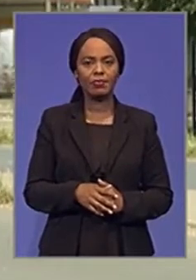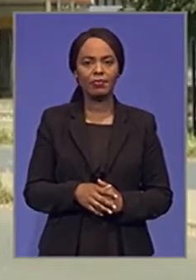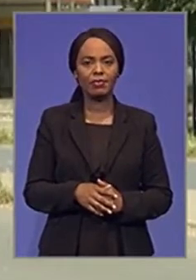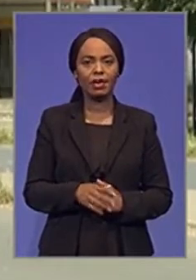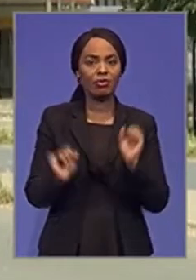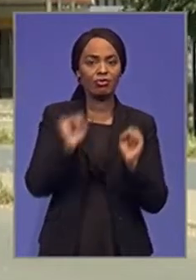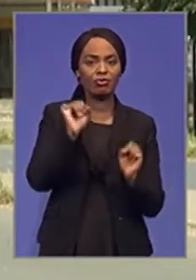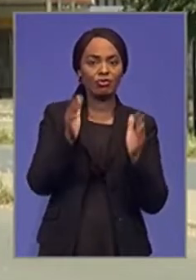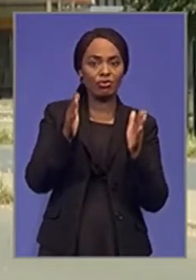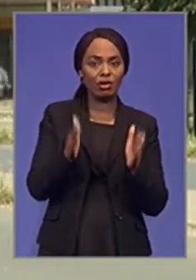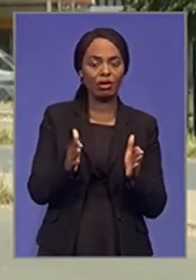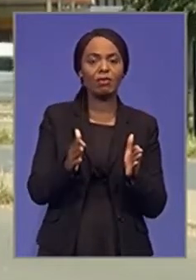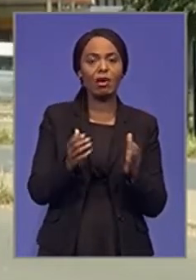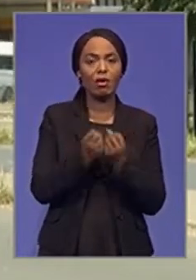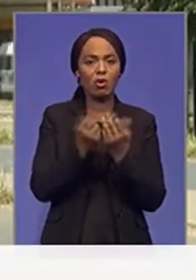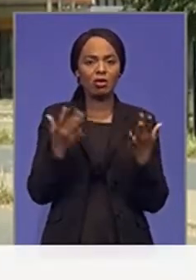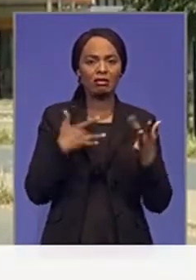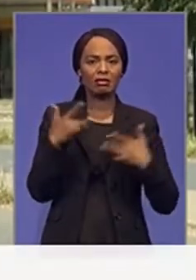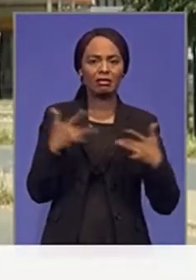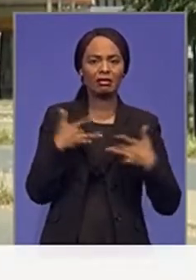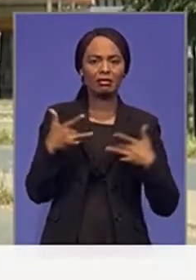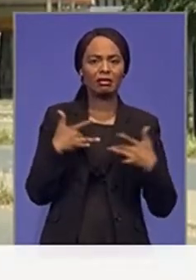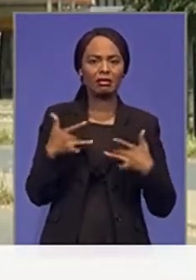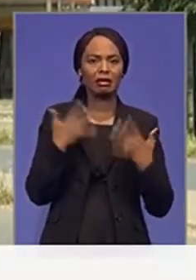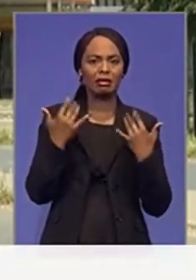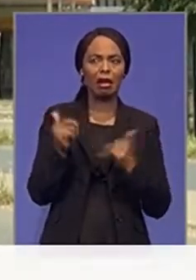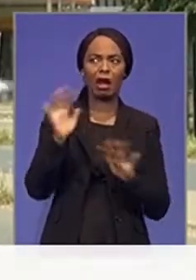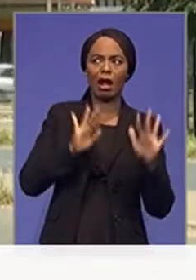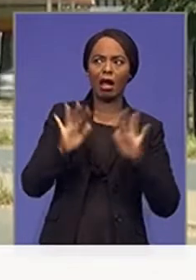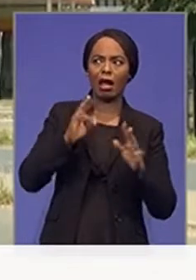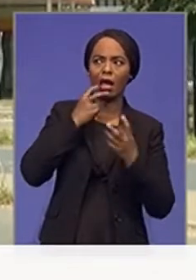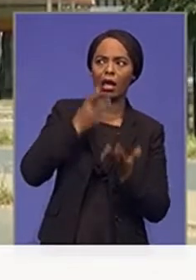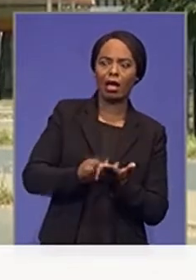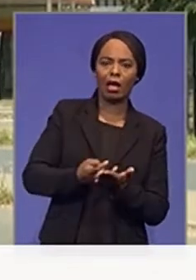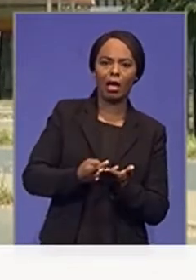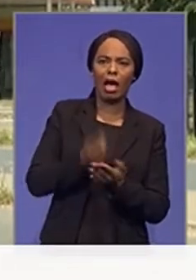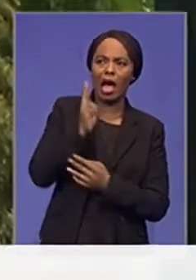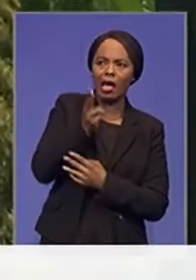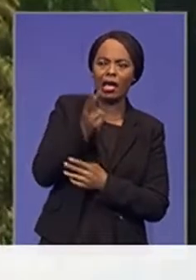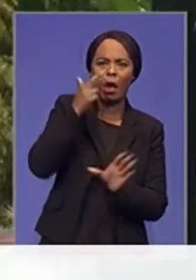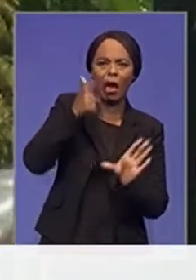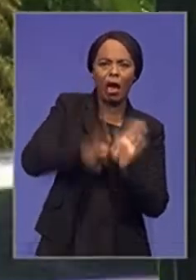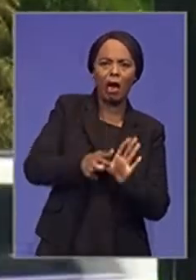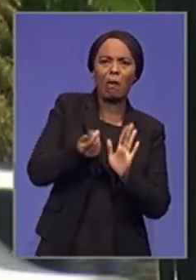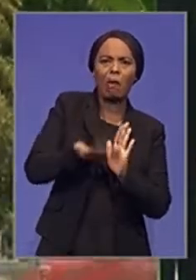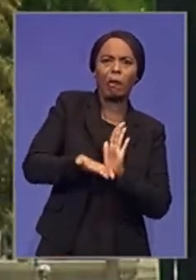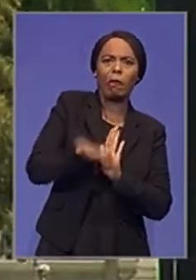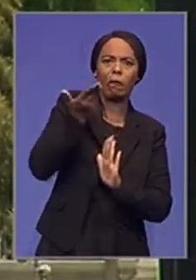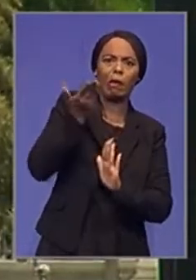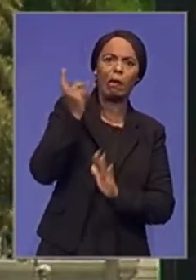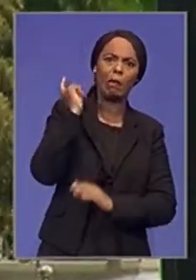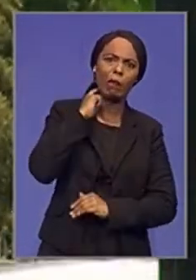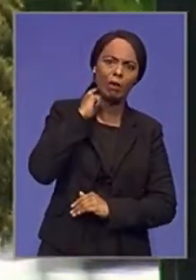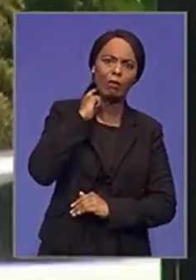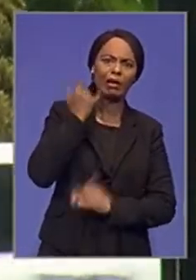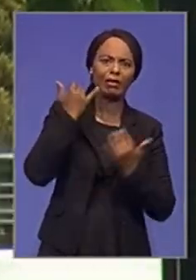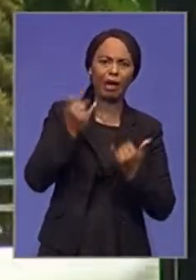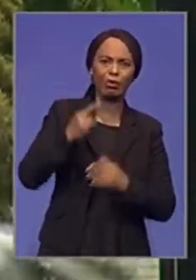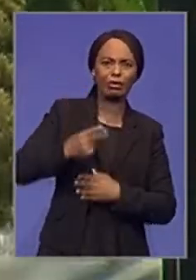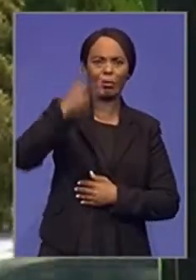Bakgweetsi ba dijanaga bao ba padimutsweng ke tlhatlhogo e nngwe gape ya lookwane ya rekoto e kwa godimo ya motlhatlhogo